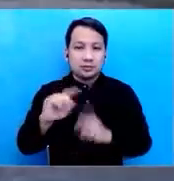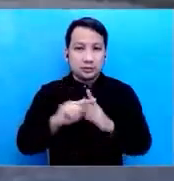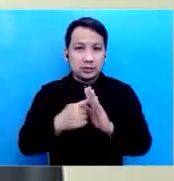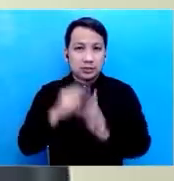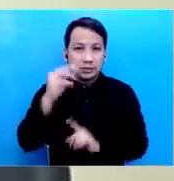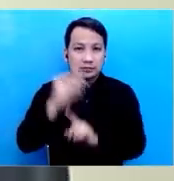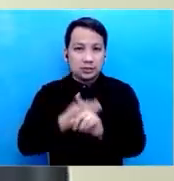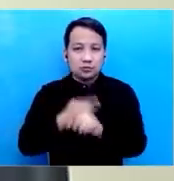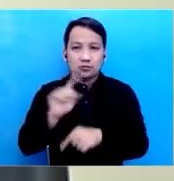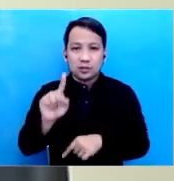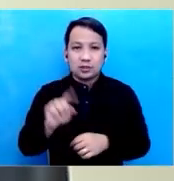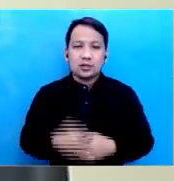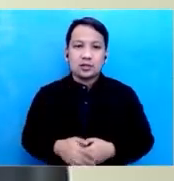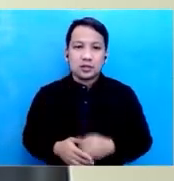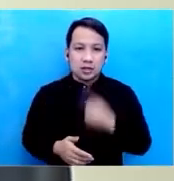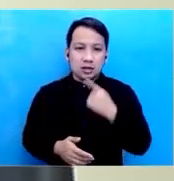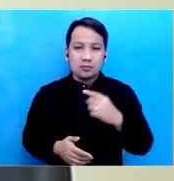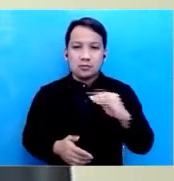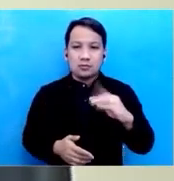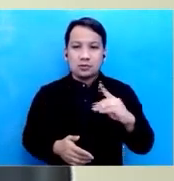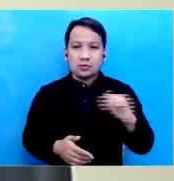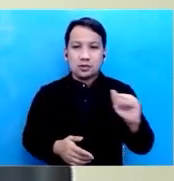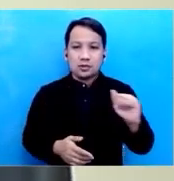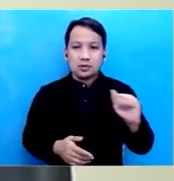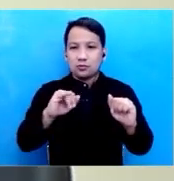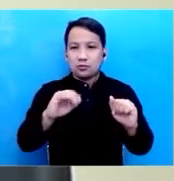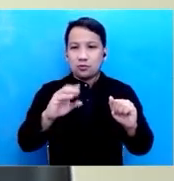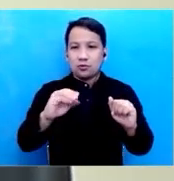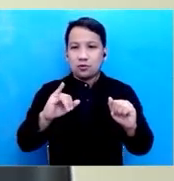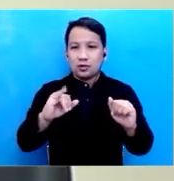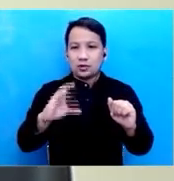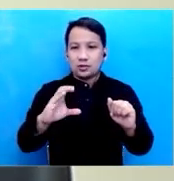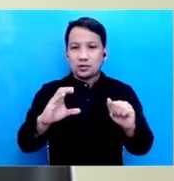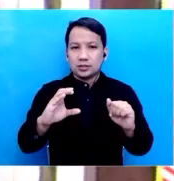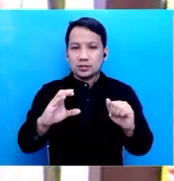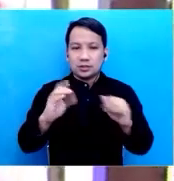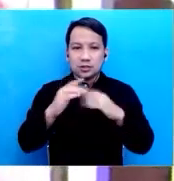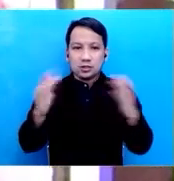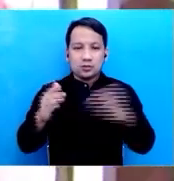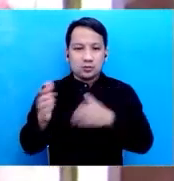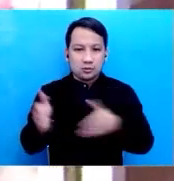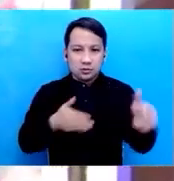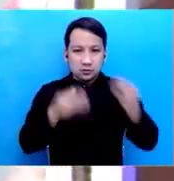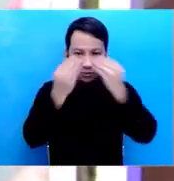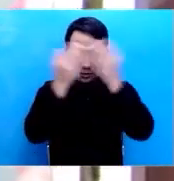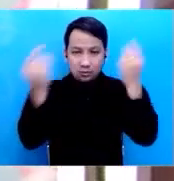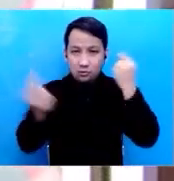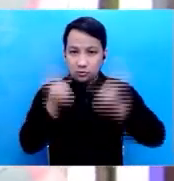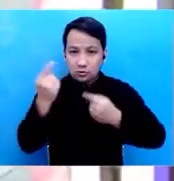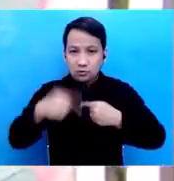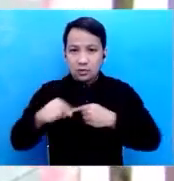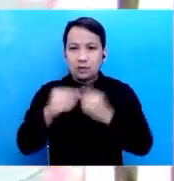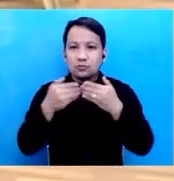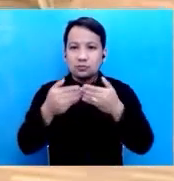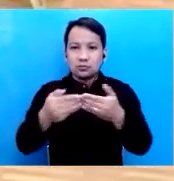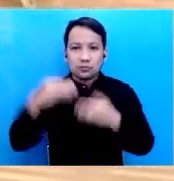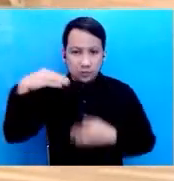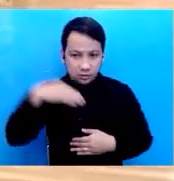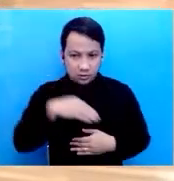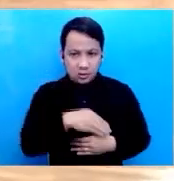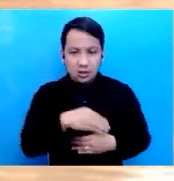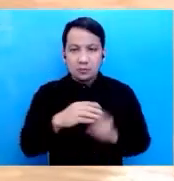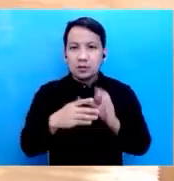1. Ayon kay MMDA-OIC Chairman Romando Artes, isa sa kinonsidera nila ang patuloy na bumababang kaso